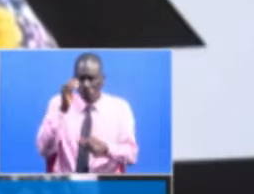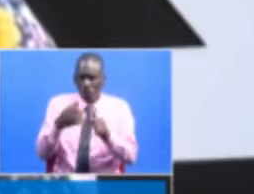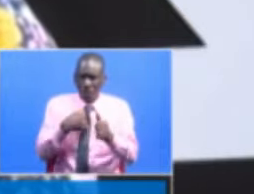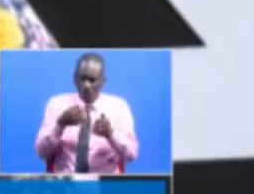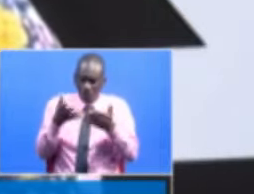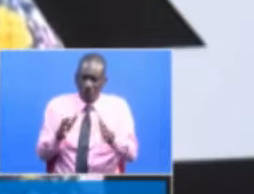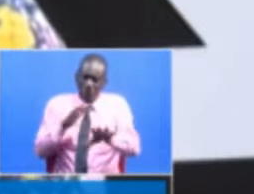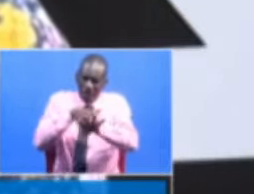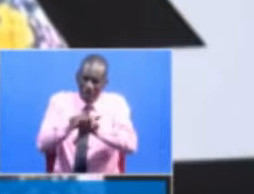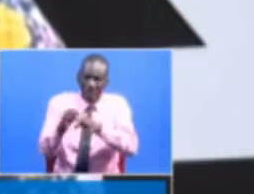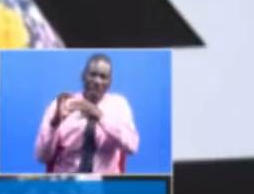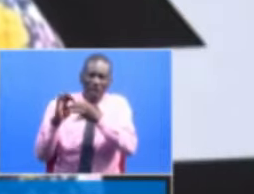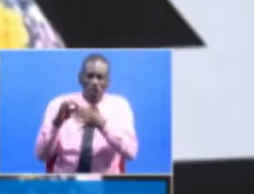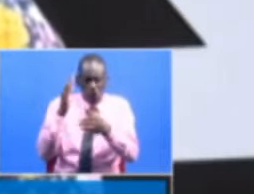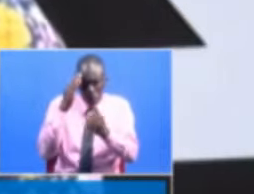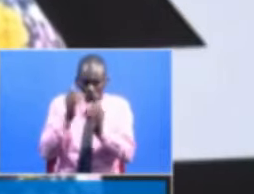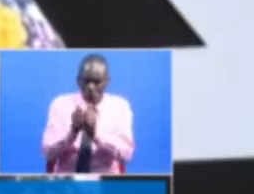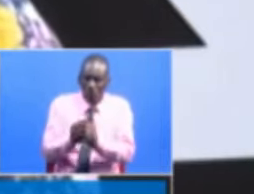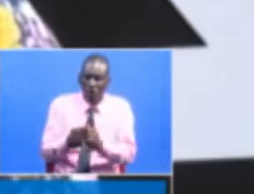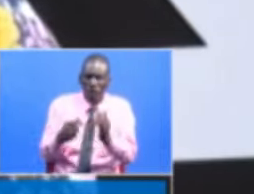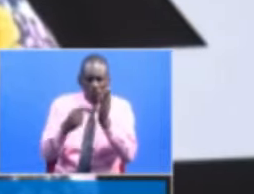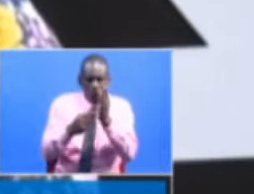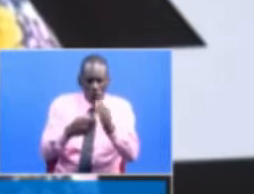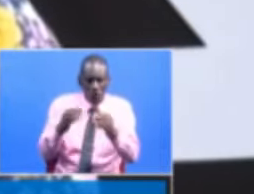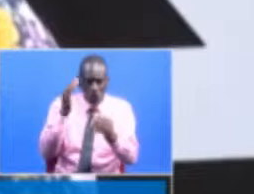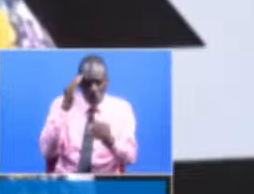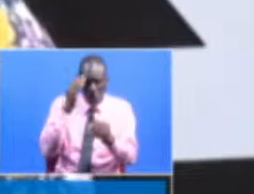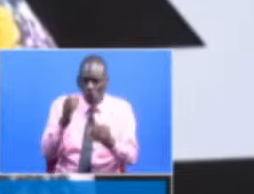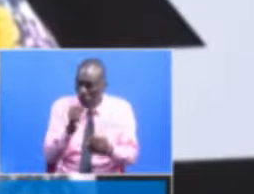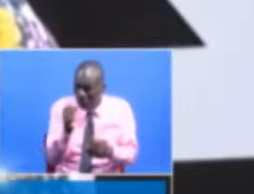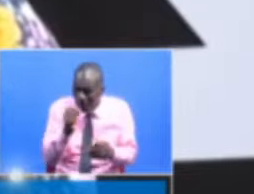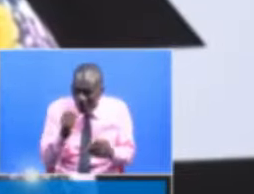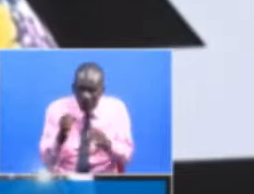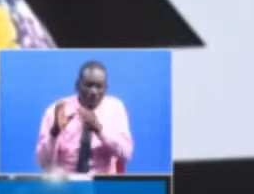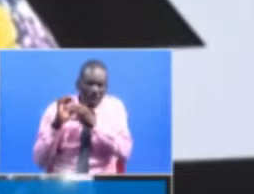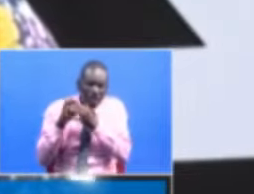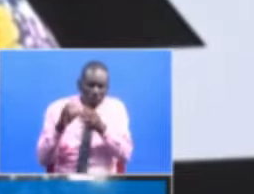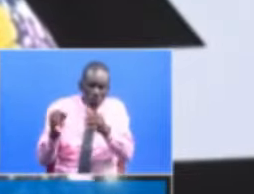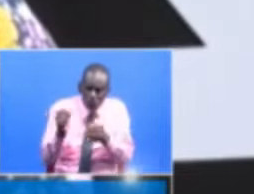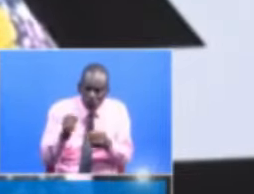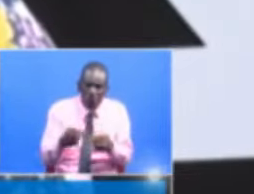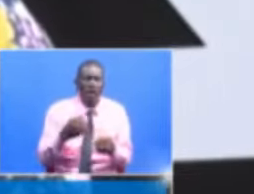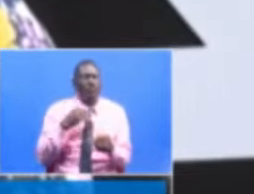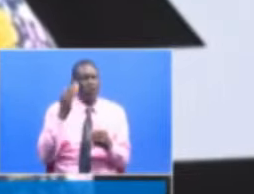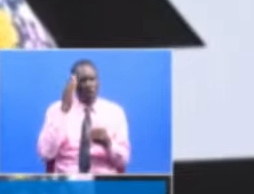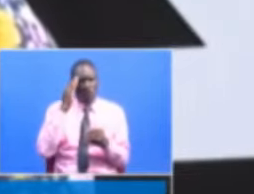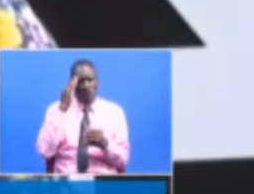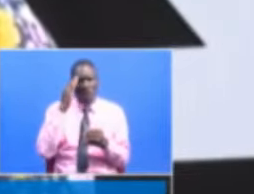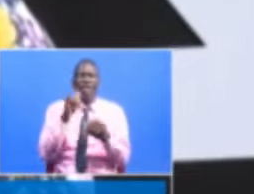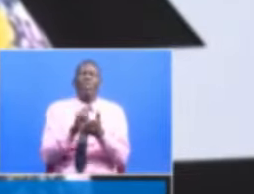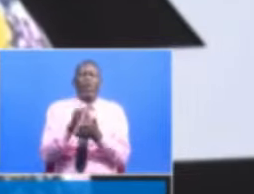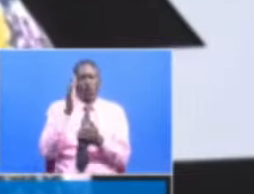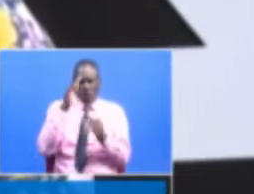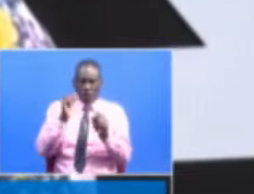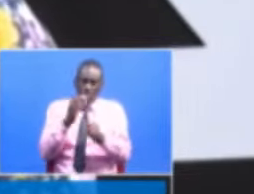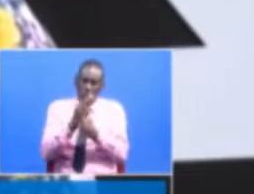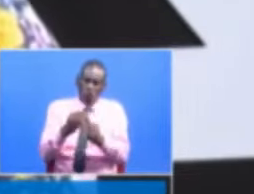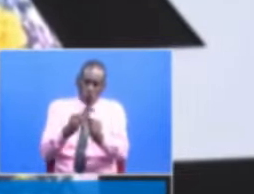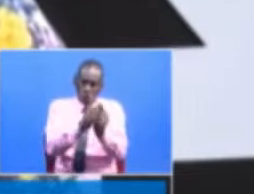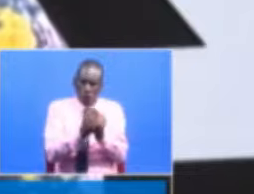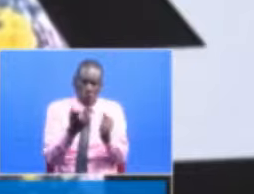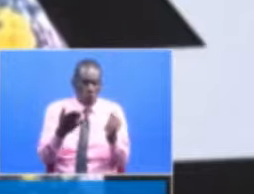ya technology. Wale wazee ambaye ni wazee wa kiasili wana ile knowledge. Ile knowledge iweze kuja kutumika pamoja na wale ambaye wako